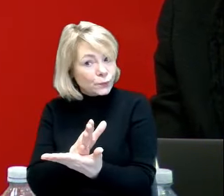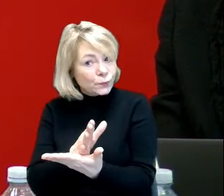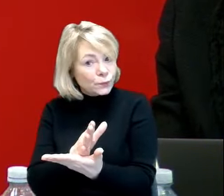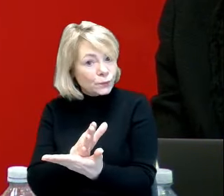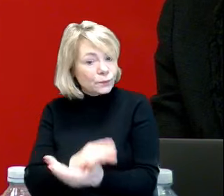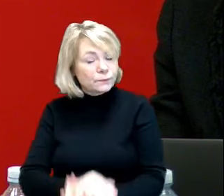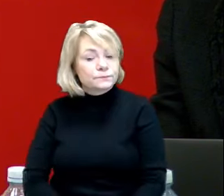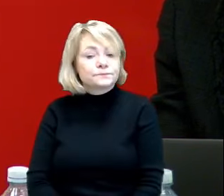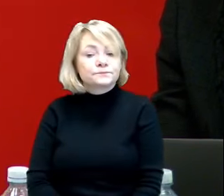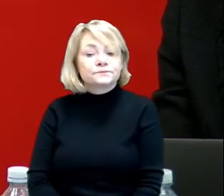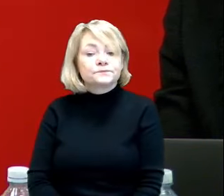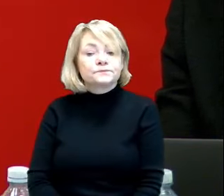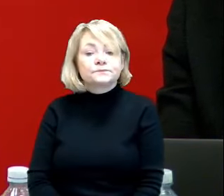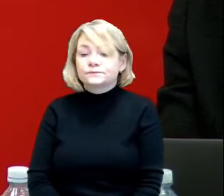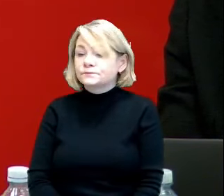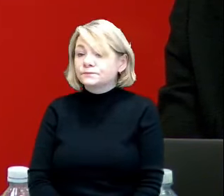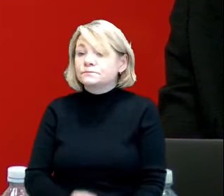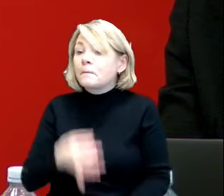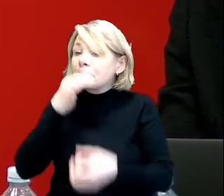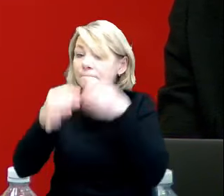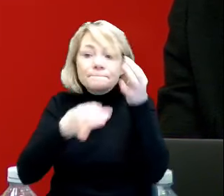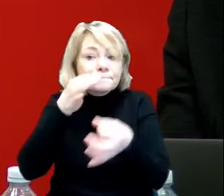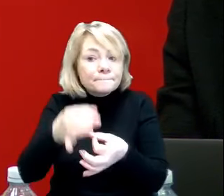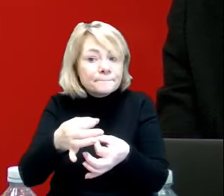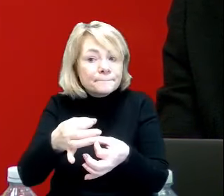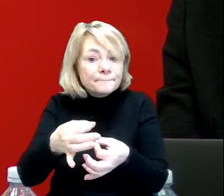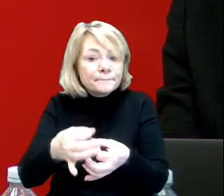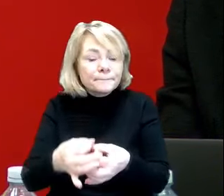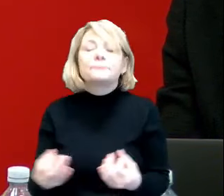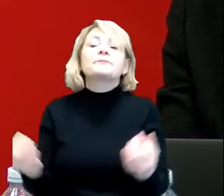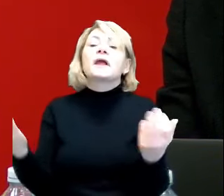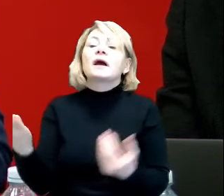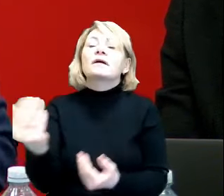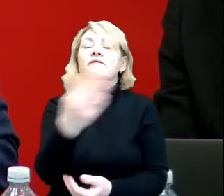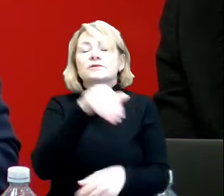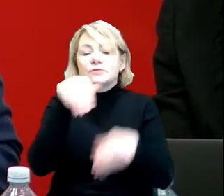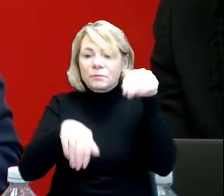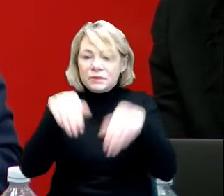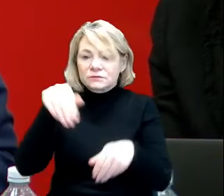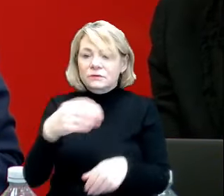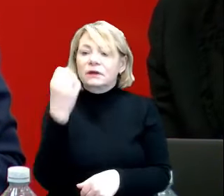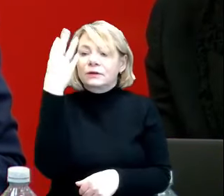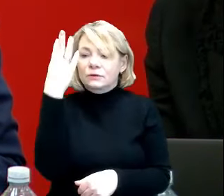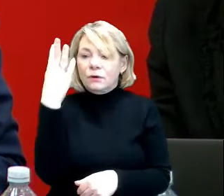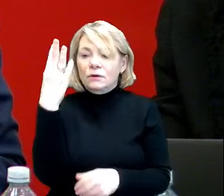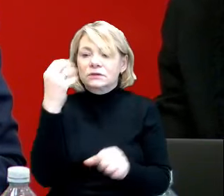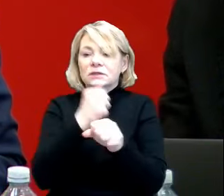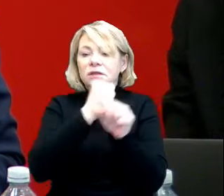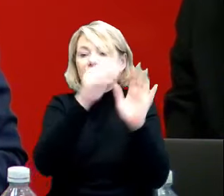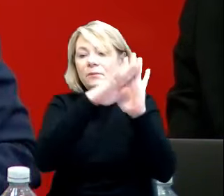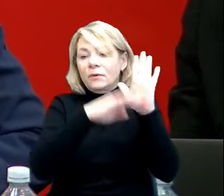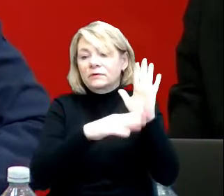pranešėjui pasisakymų kviečiu balsuoti 14 darbotvarkės klausimas